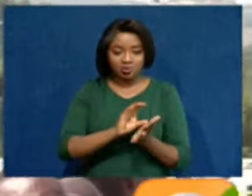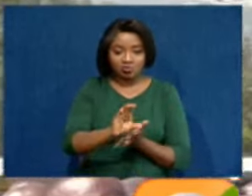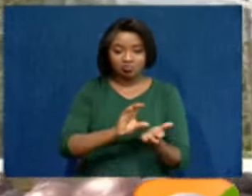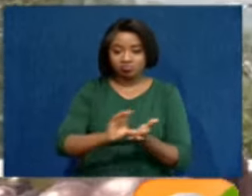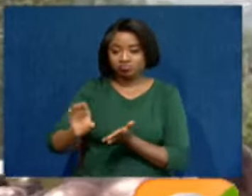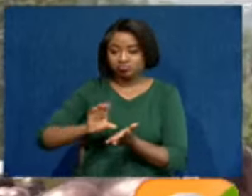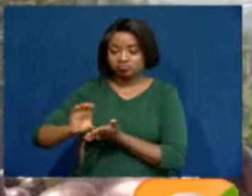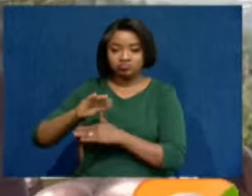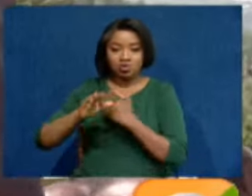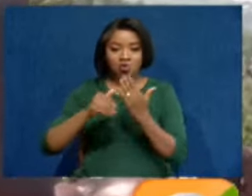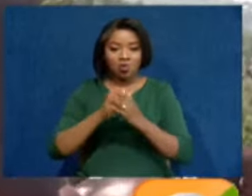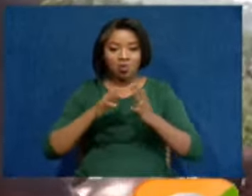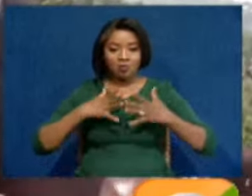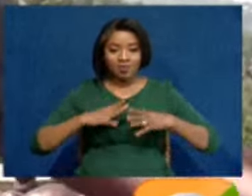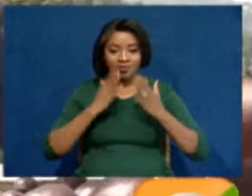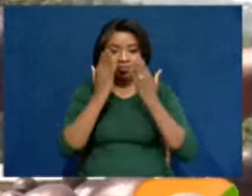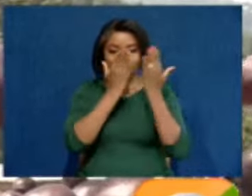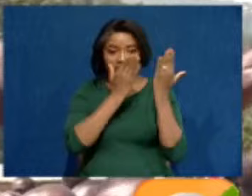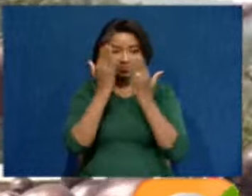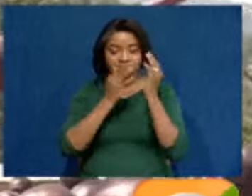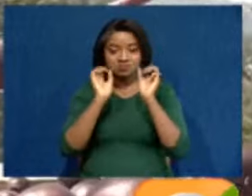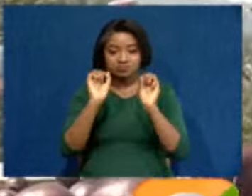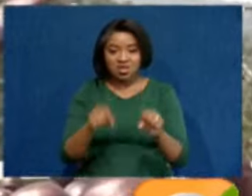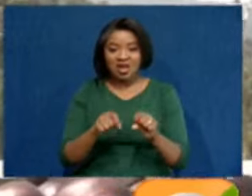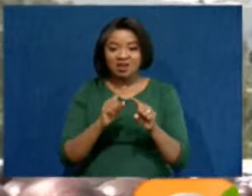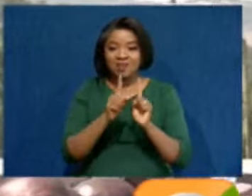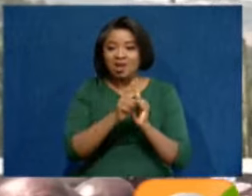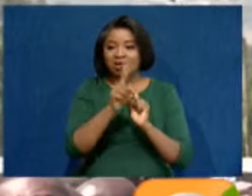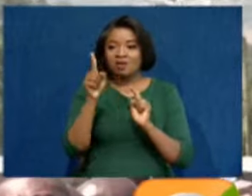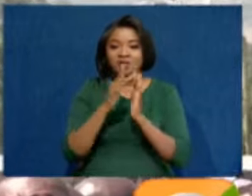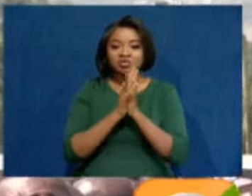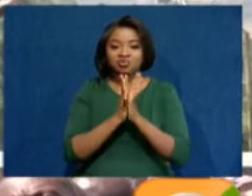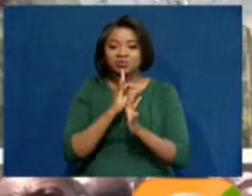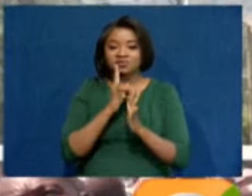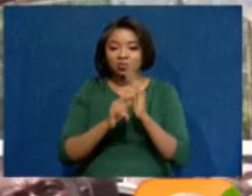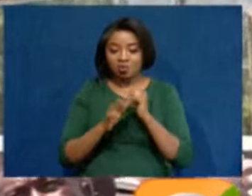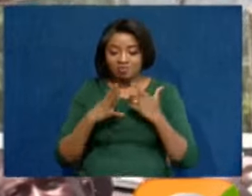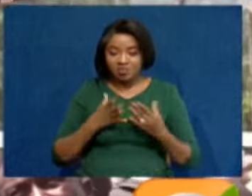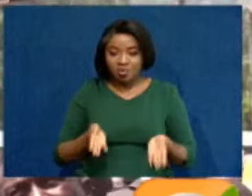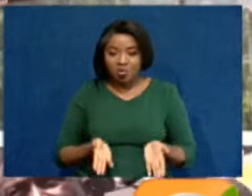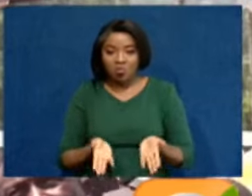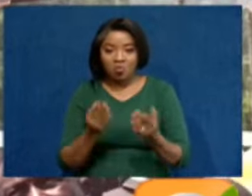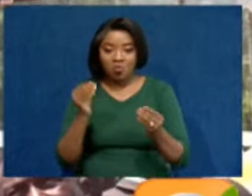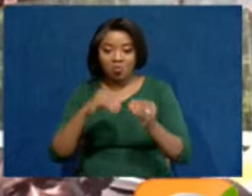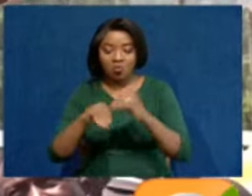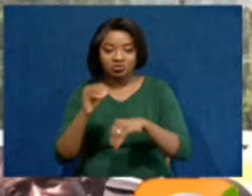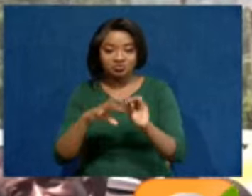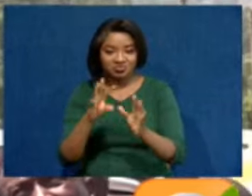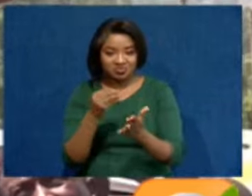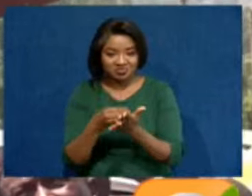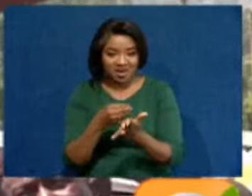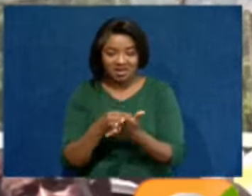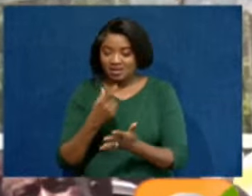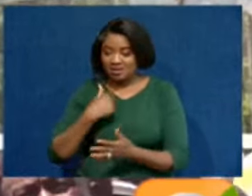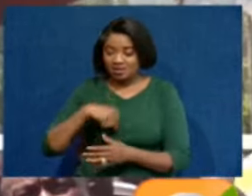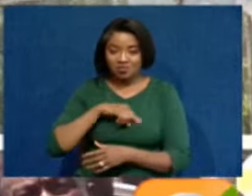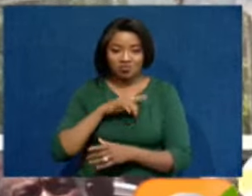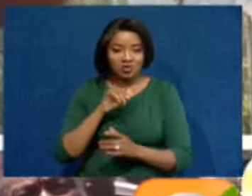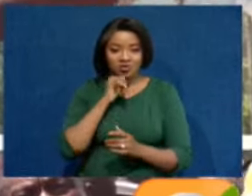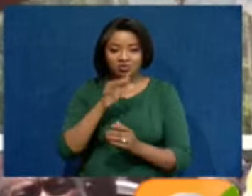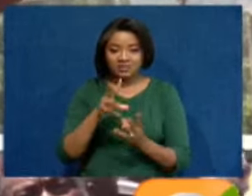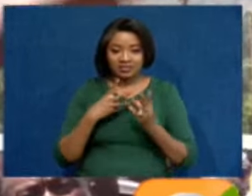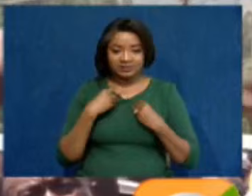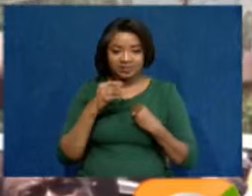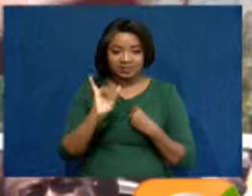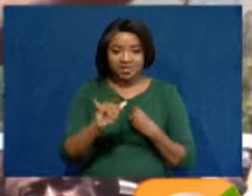wetu wote wanasoma. Ile maneno ya kusema ati watu wanaenda kufanya harambee, hiyo maneno mimi siwezi kubali kwa sababu tuko na